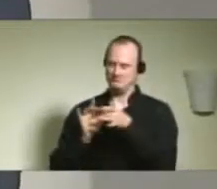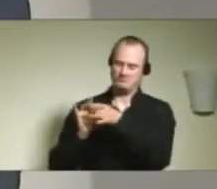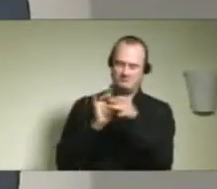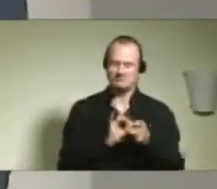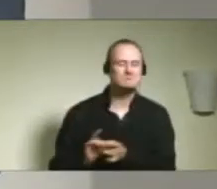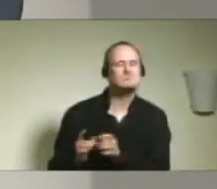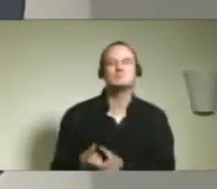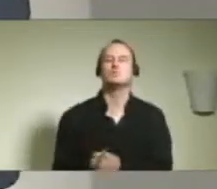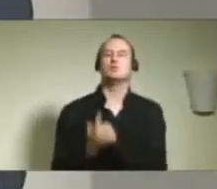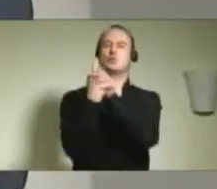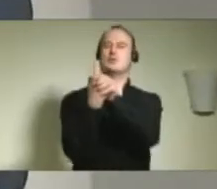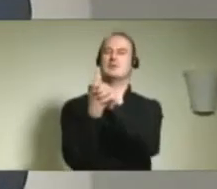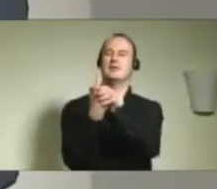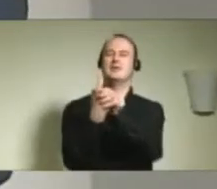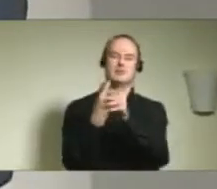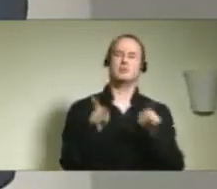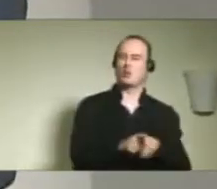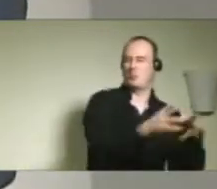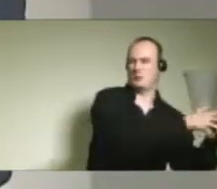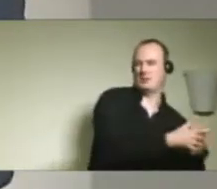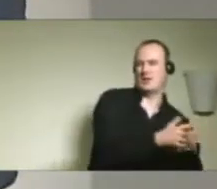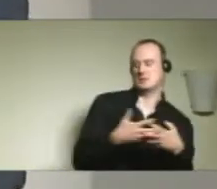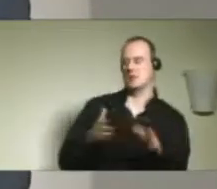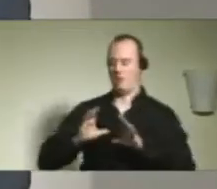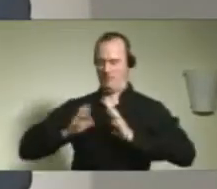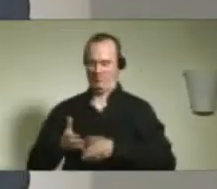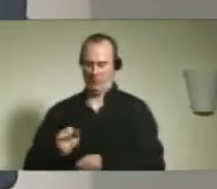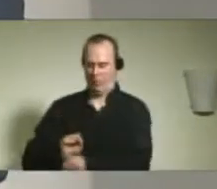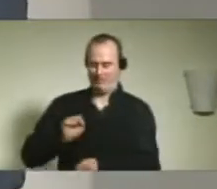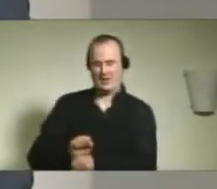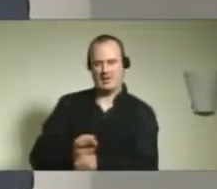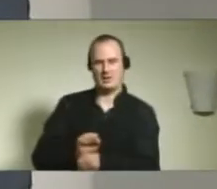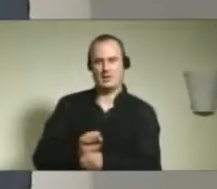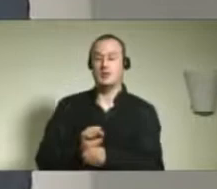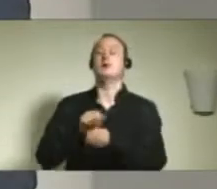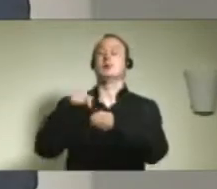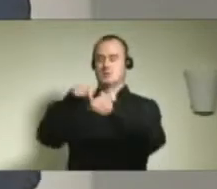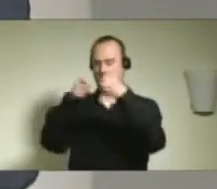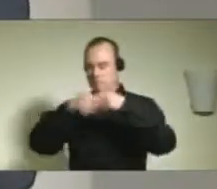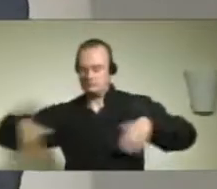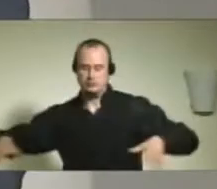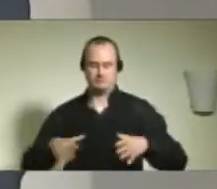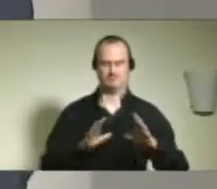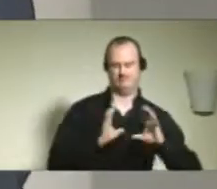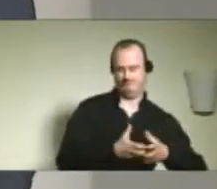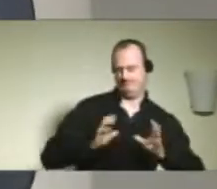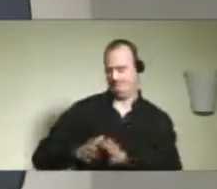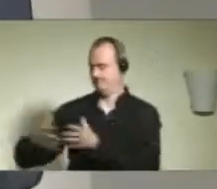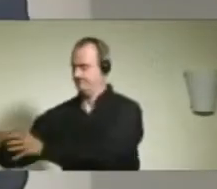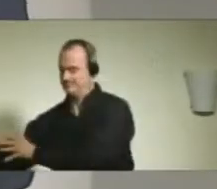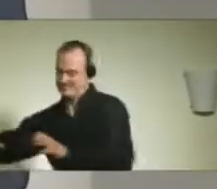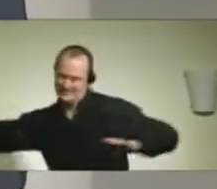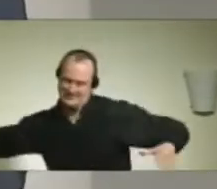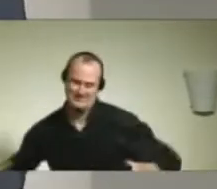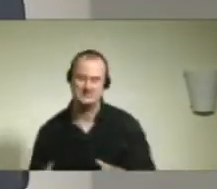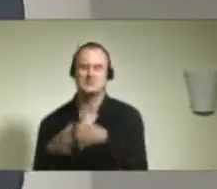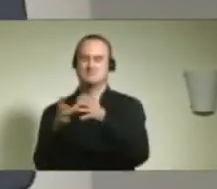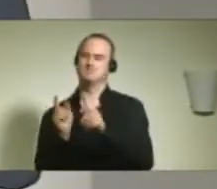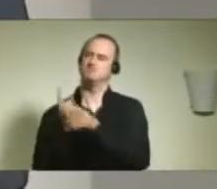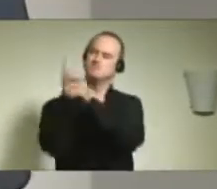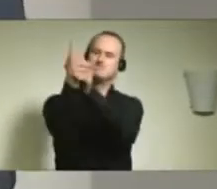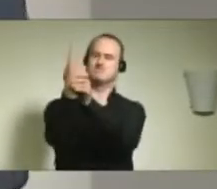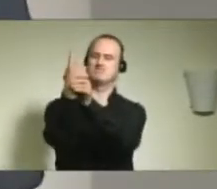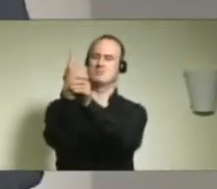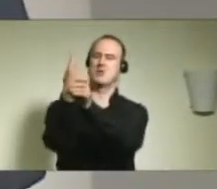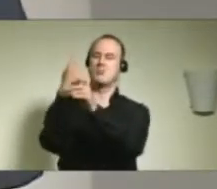du mouvement ouvrier, c'est-à-dire on a tous les groupes qui sont syndiqués à Poste Canada sont ensemble dans cette lutte-là. On est